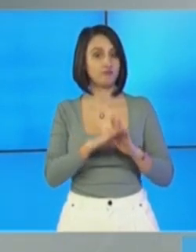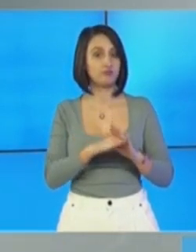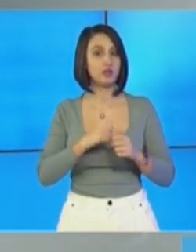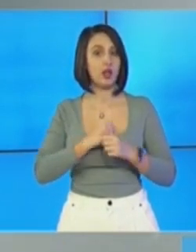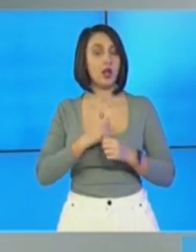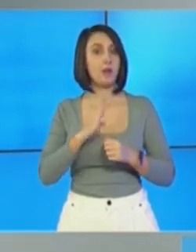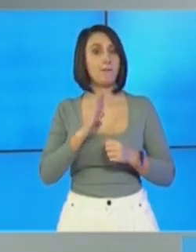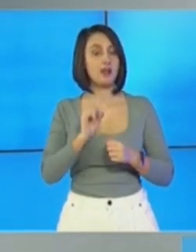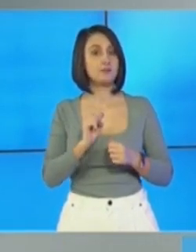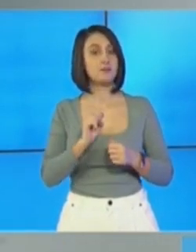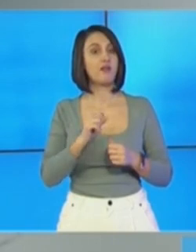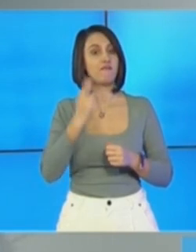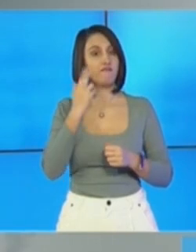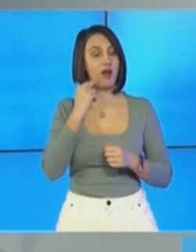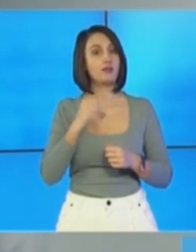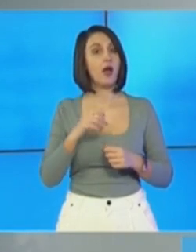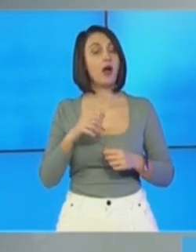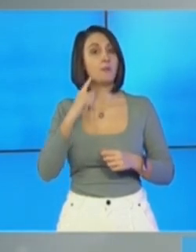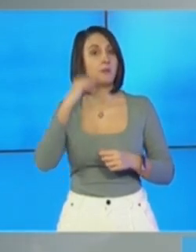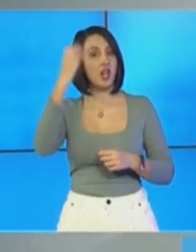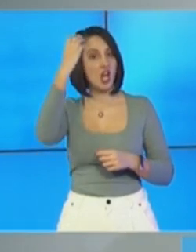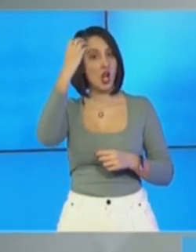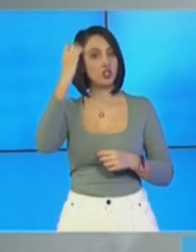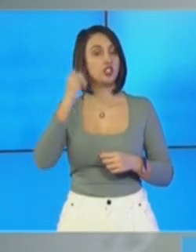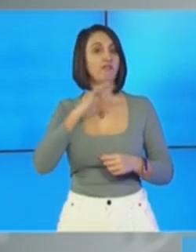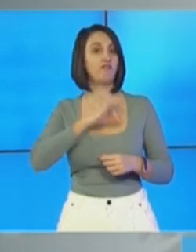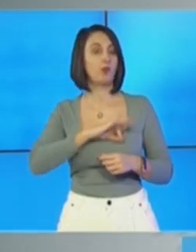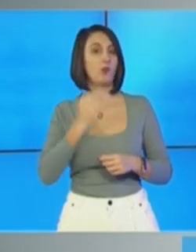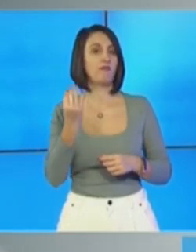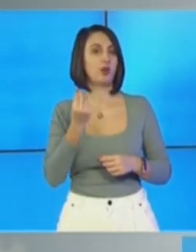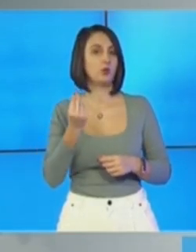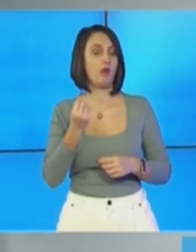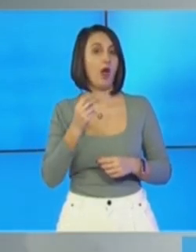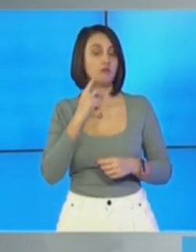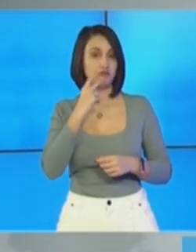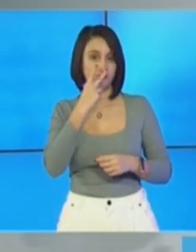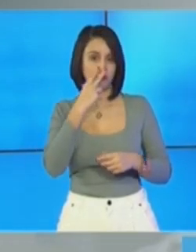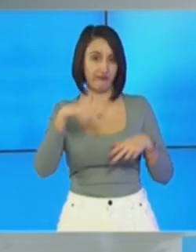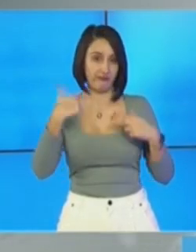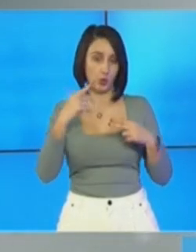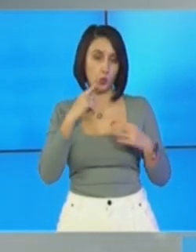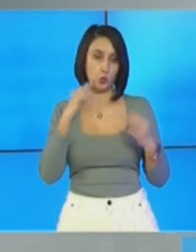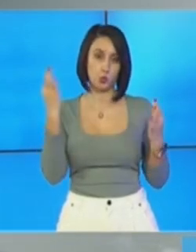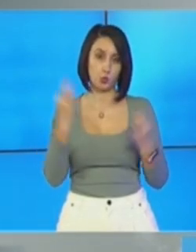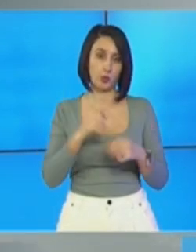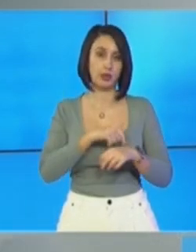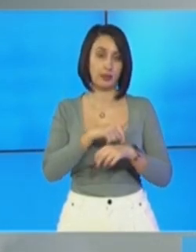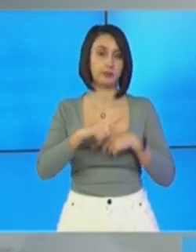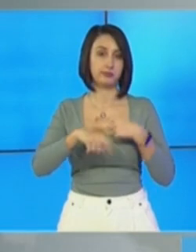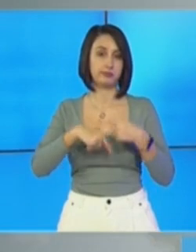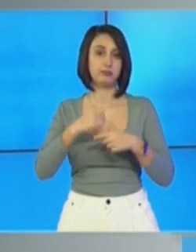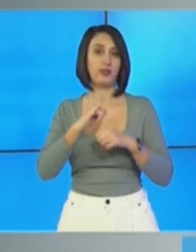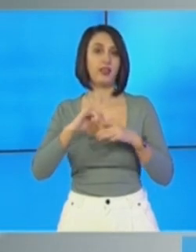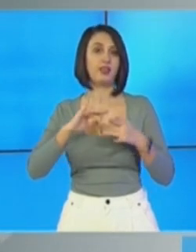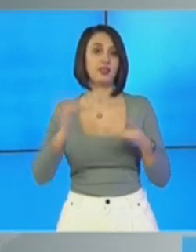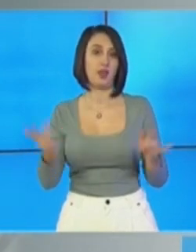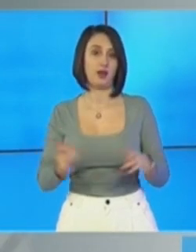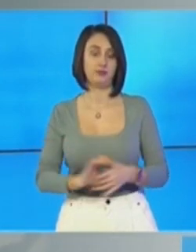din Bazmul Cult, fata de împărat și fiul văduvei de Petre Ispirescu. Clipul a făcut în scurt timp în conjurul internetului.